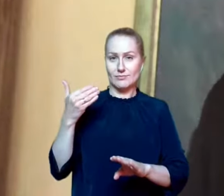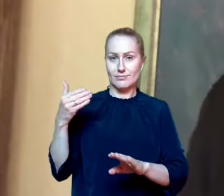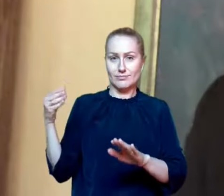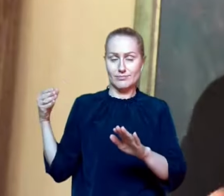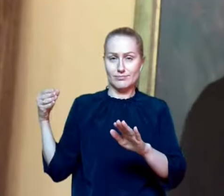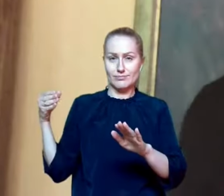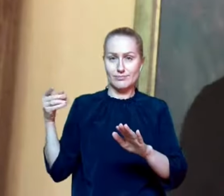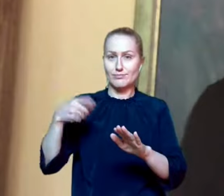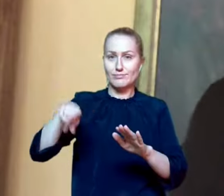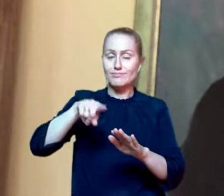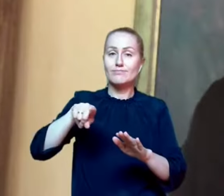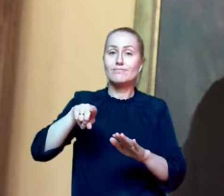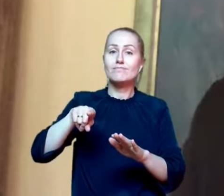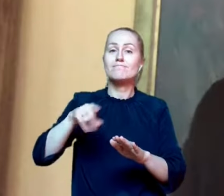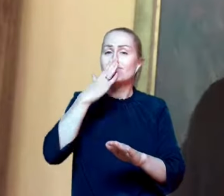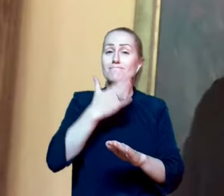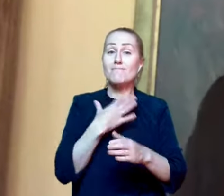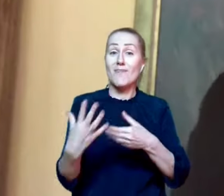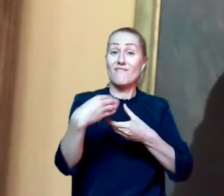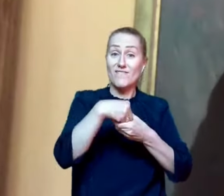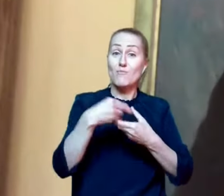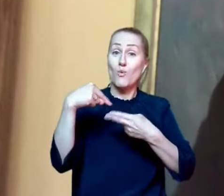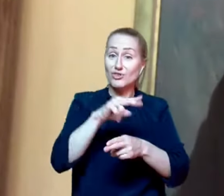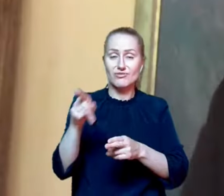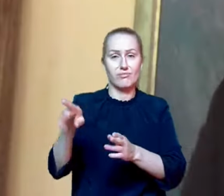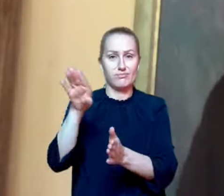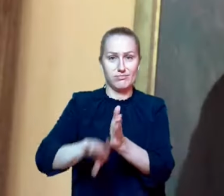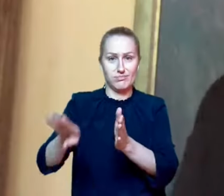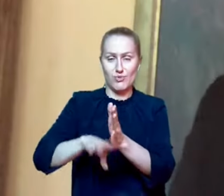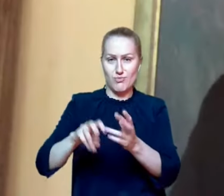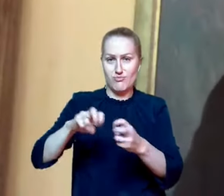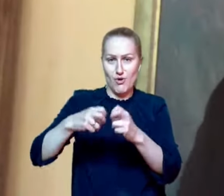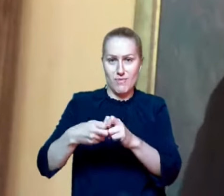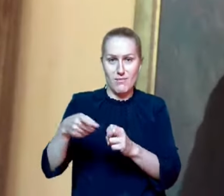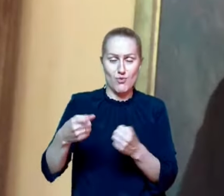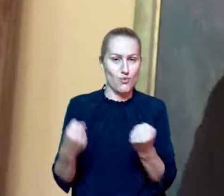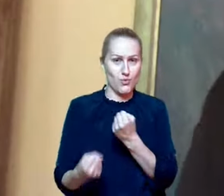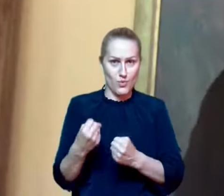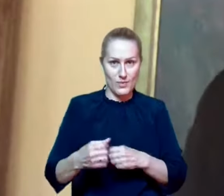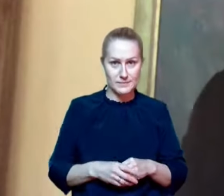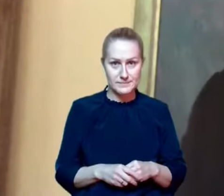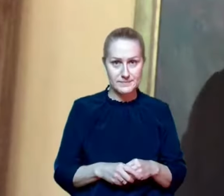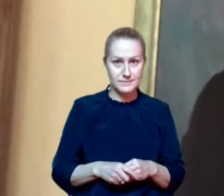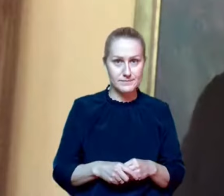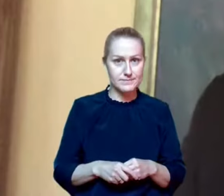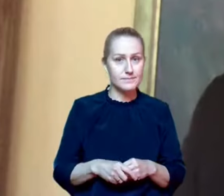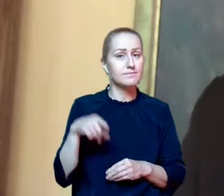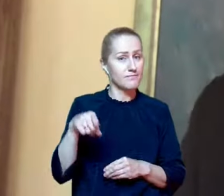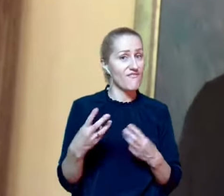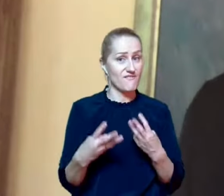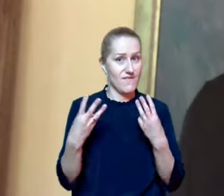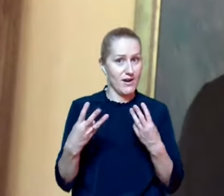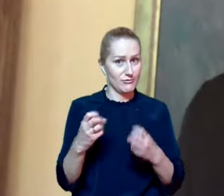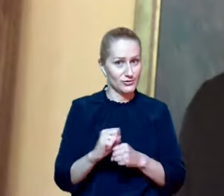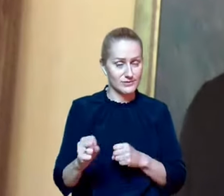dla których uczestnictwo w takich zdarzeniach jest zazwyczaj utrudnione. To bardzo ważne.